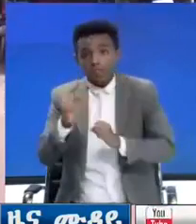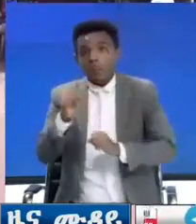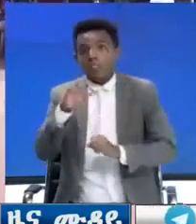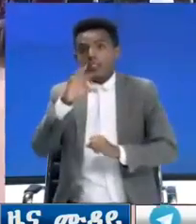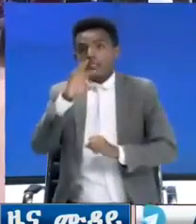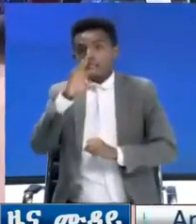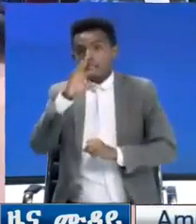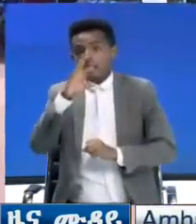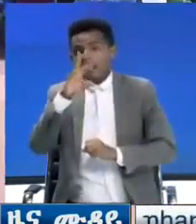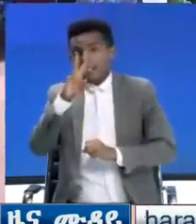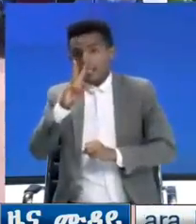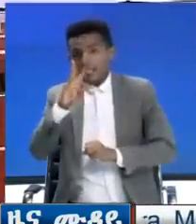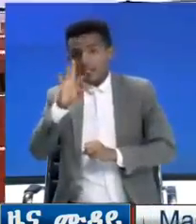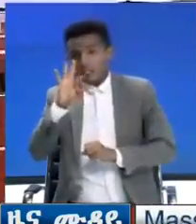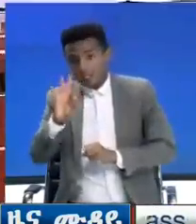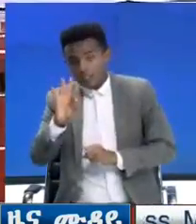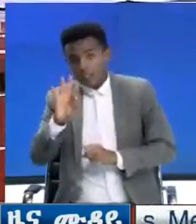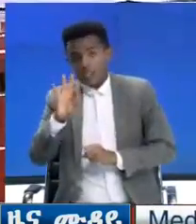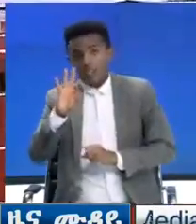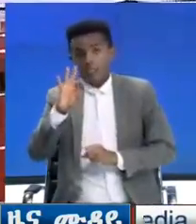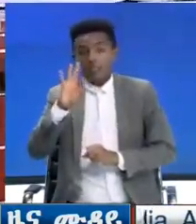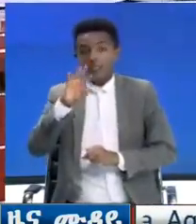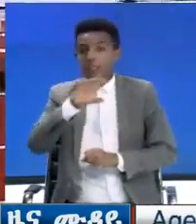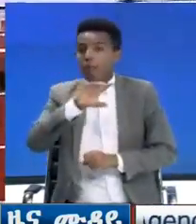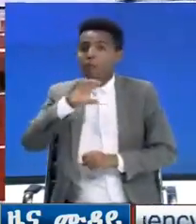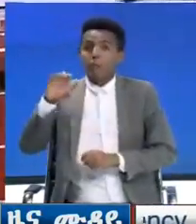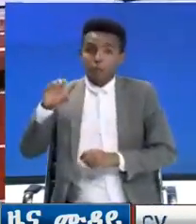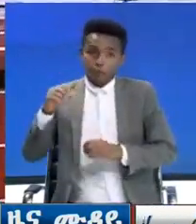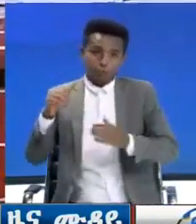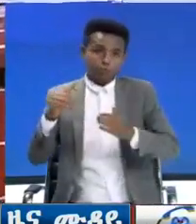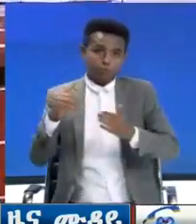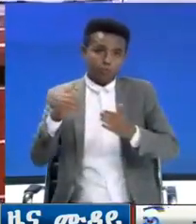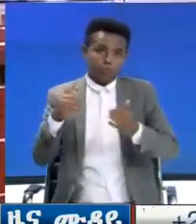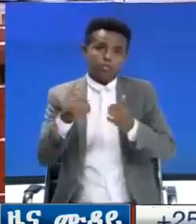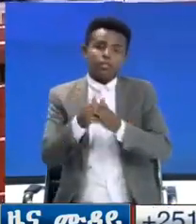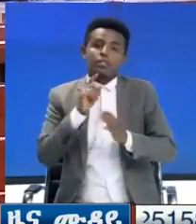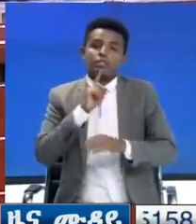100 ናሙናዎችን ብቻ ነው ብለዋል አሁን ባለን አቅም